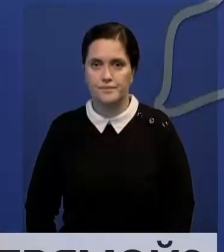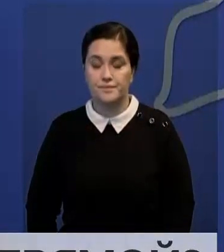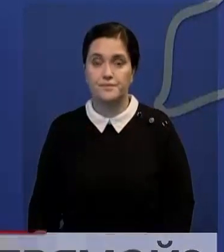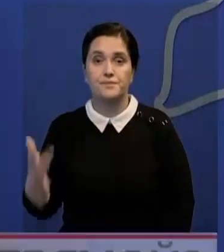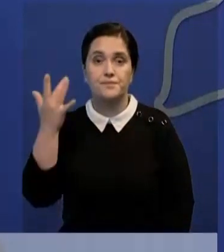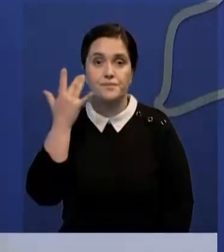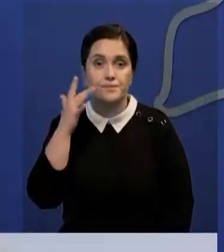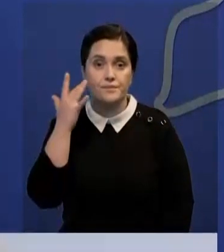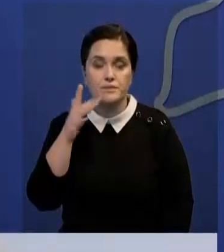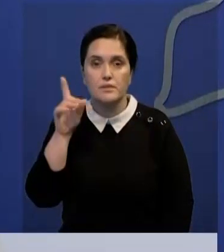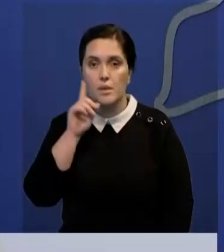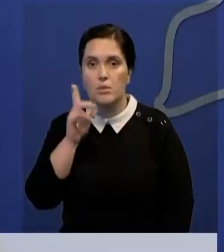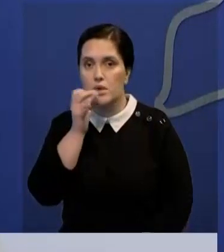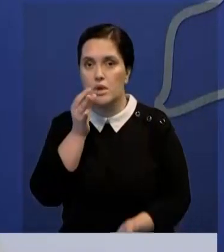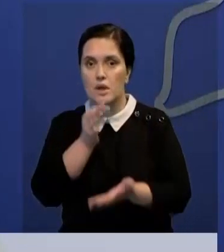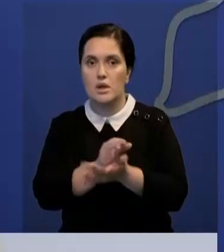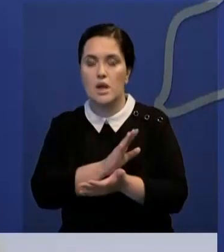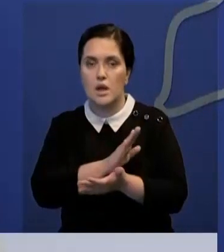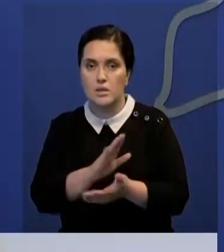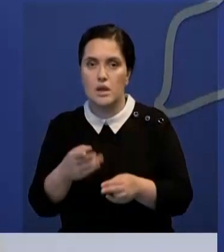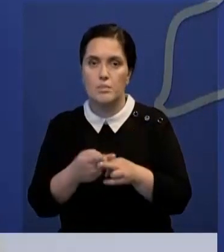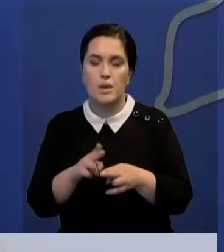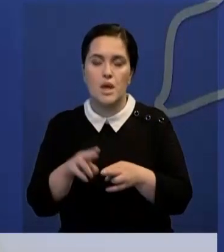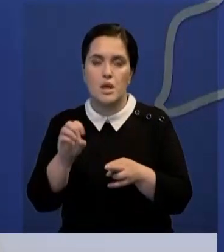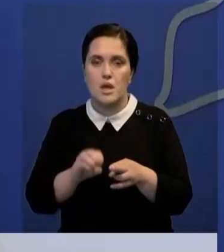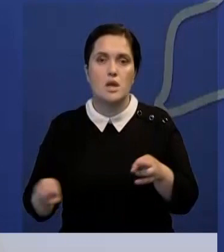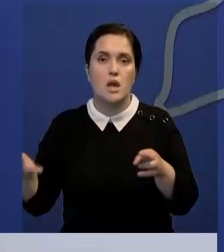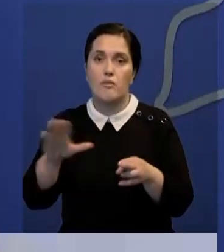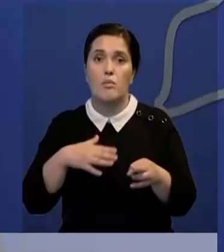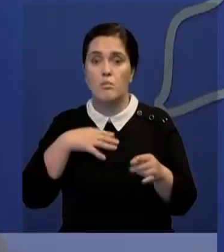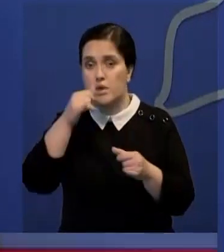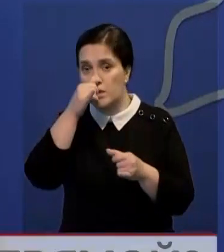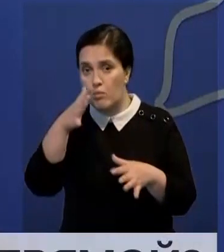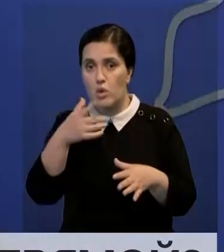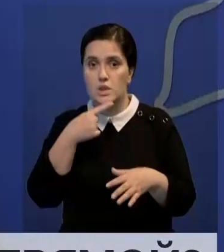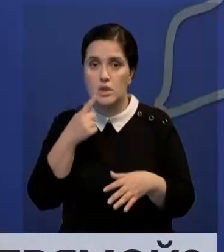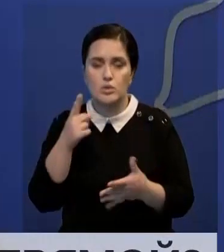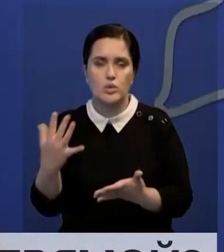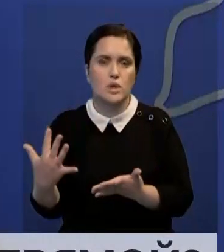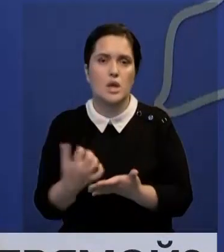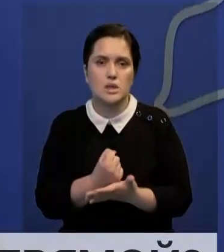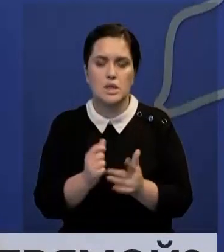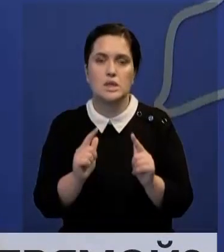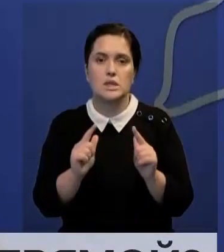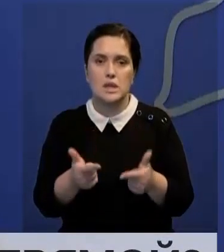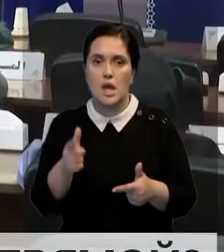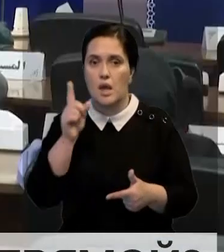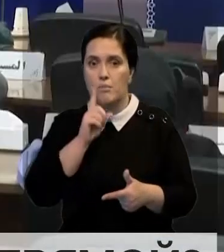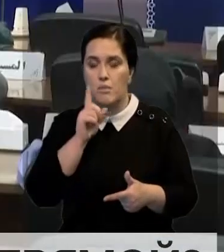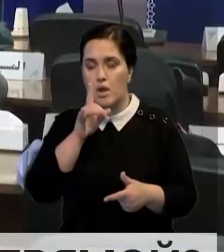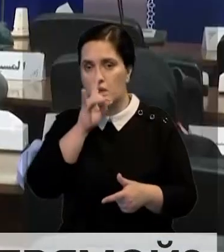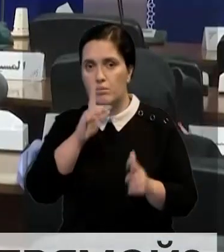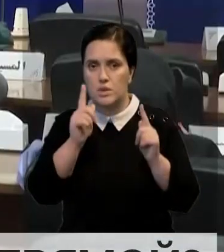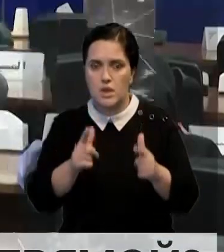Американское правительство пока не ответило на предложение европейской стороны. Мы не можем сказать, что достигли соглашения, пока не будут согласованы